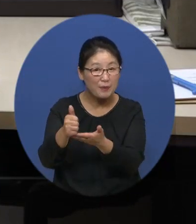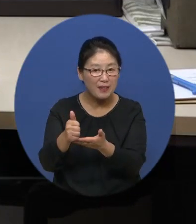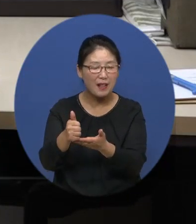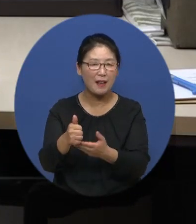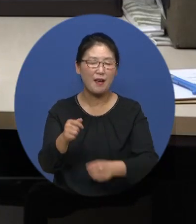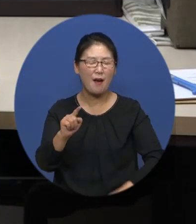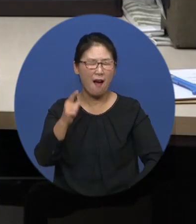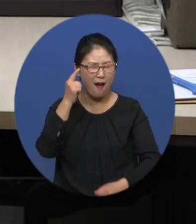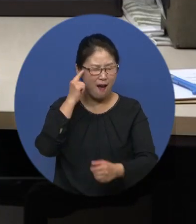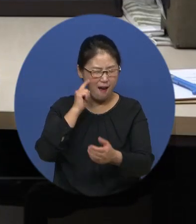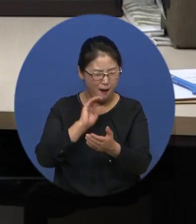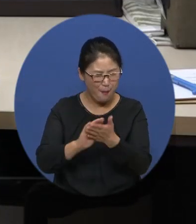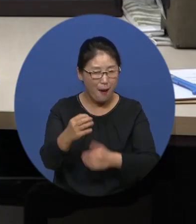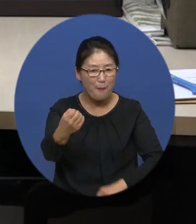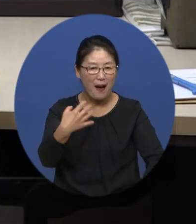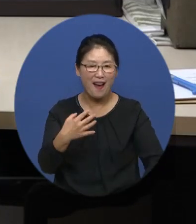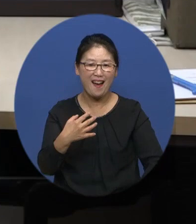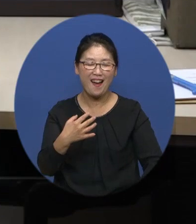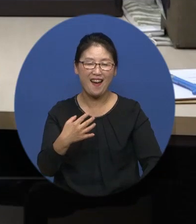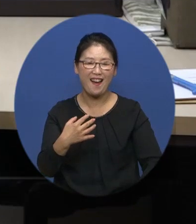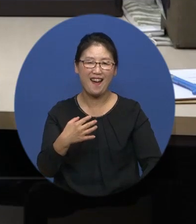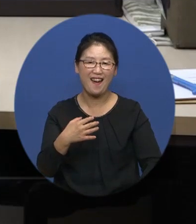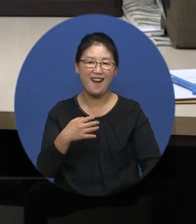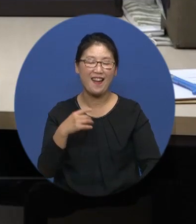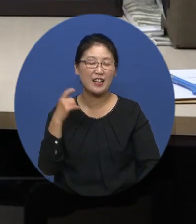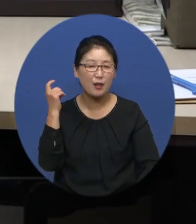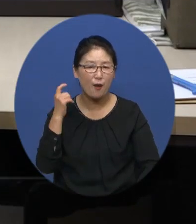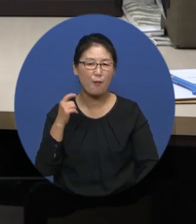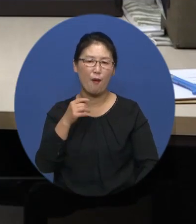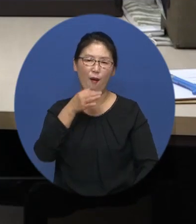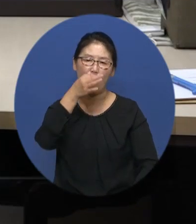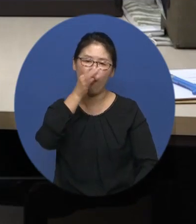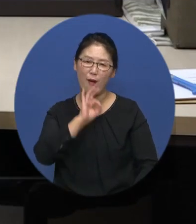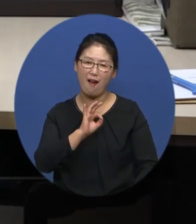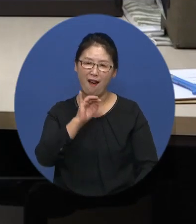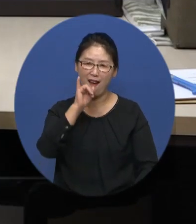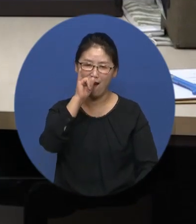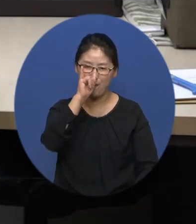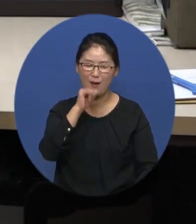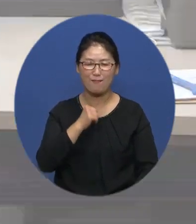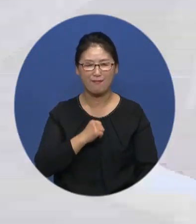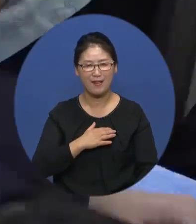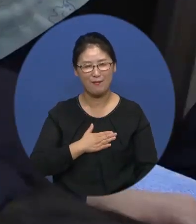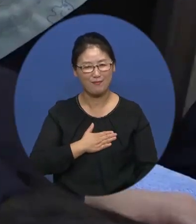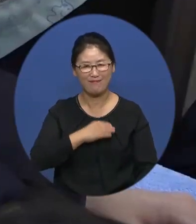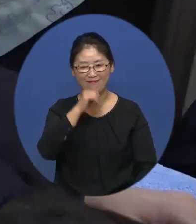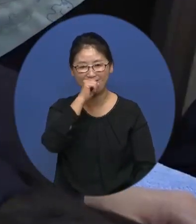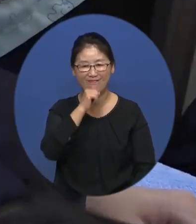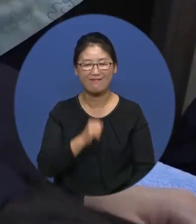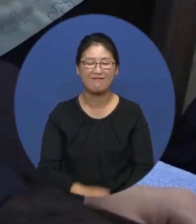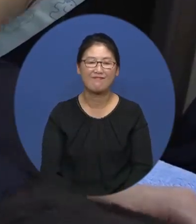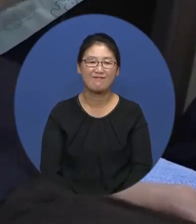시원하다고 하면서 가는 게 제일 보람이고 좋았어요.